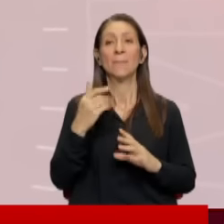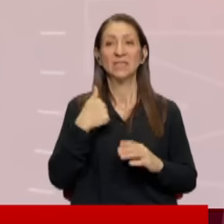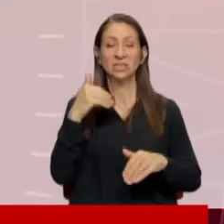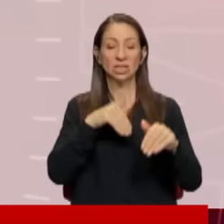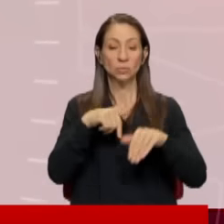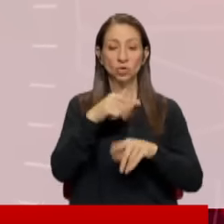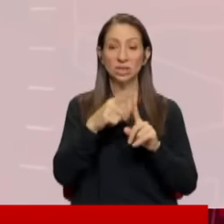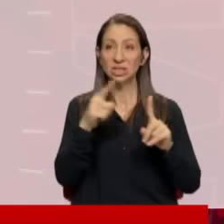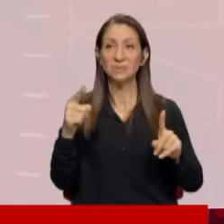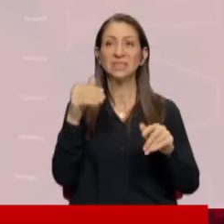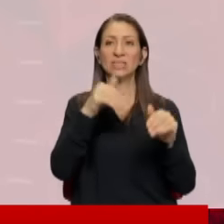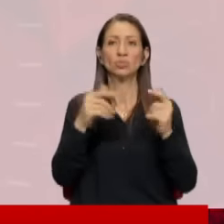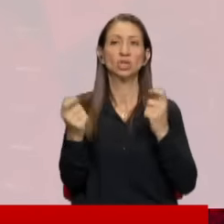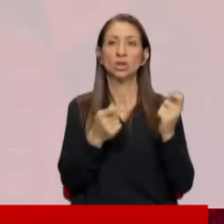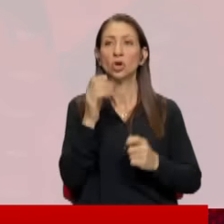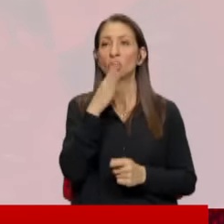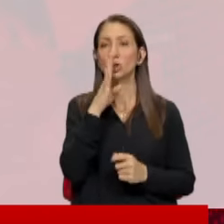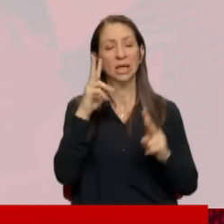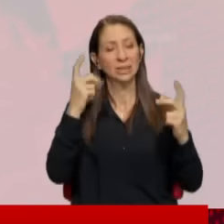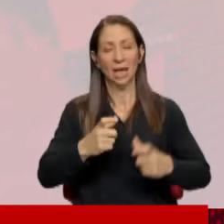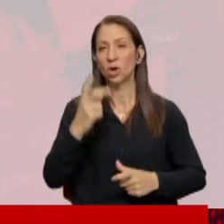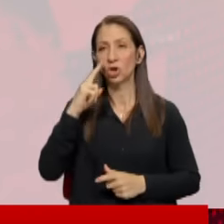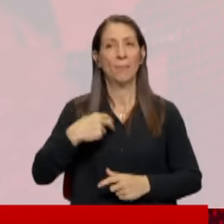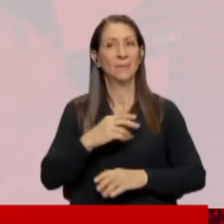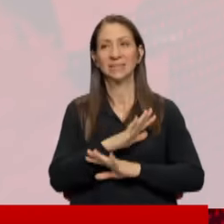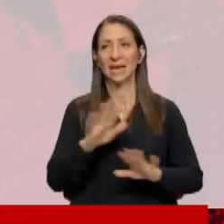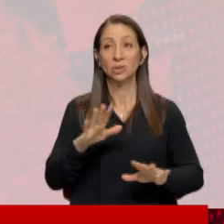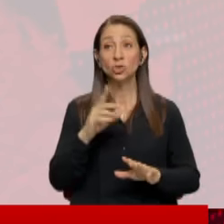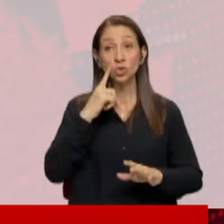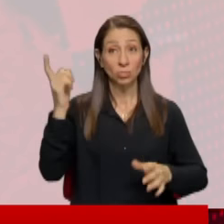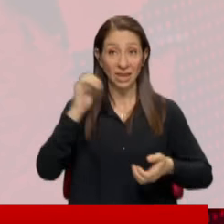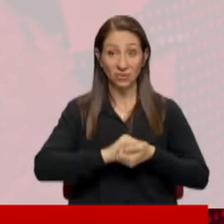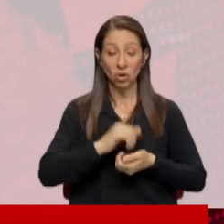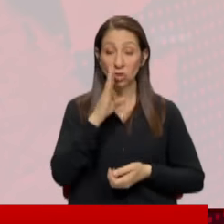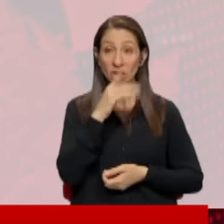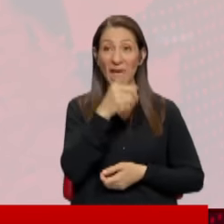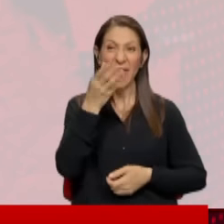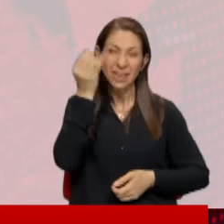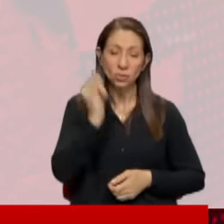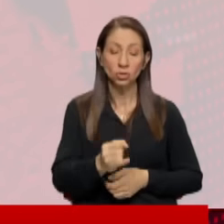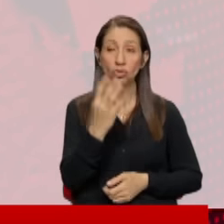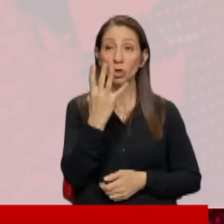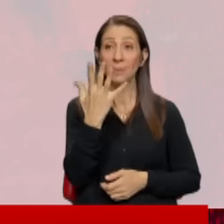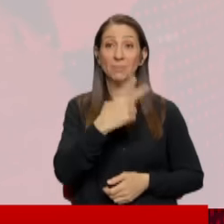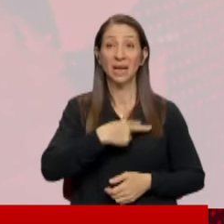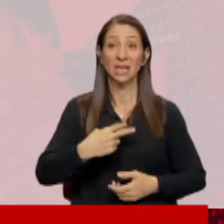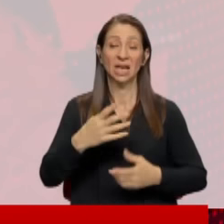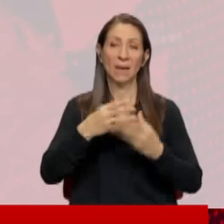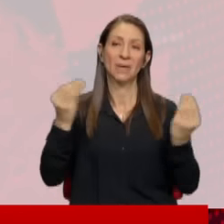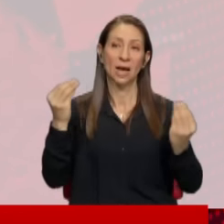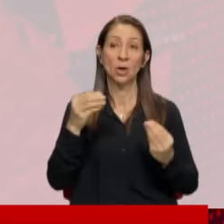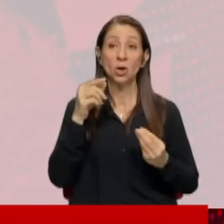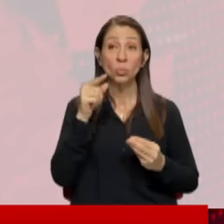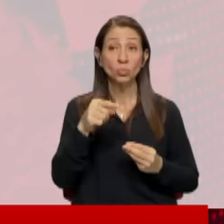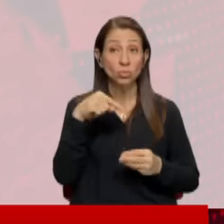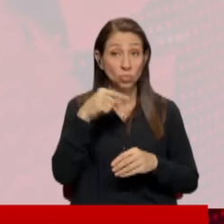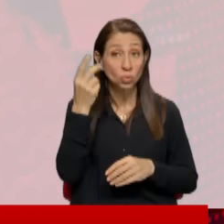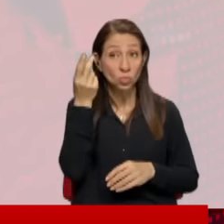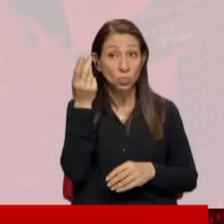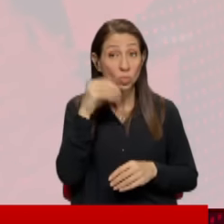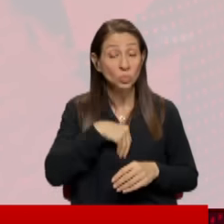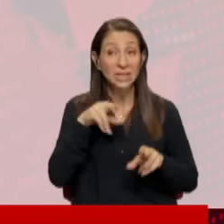beni seçim sürecinde ve seçim çalışmalarında Kocaeli'de göremezler. Cumhur İttifakı Kocaeli'de en az 4-5 belediyeyi kaybeder. Bu